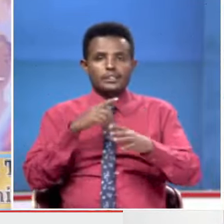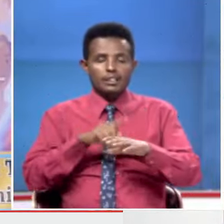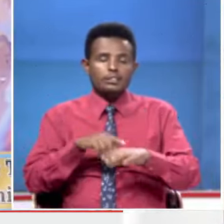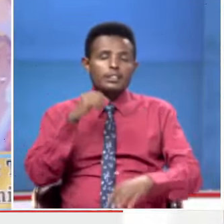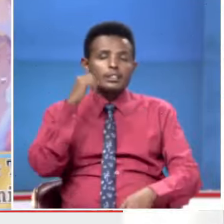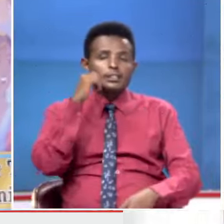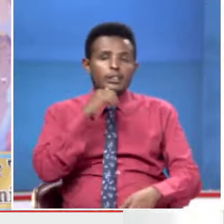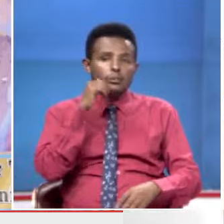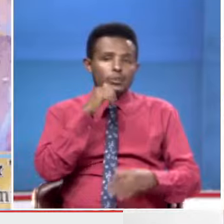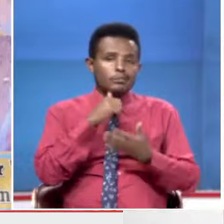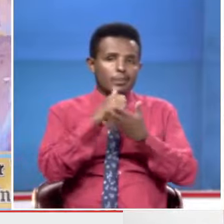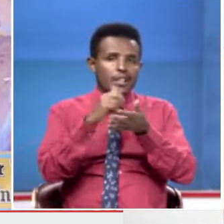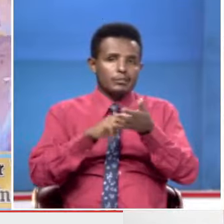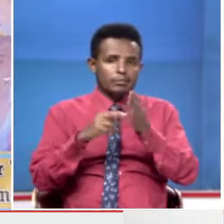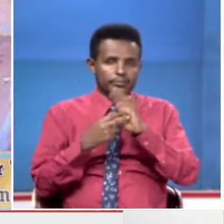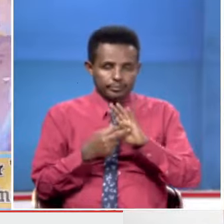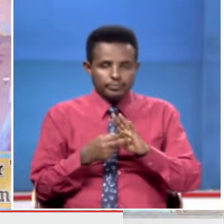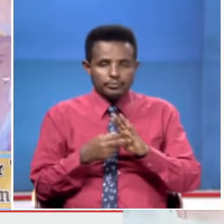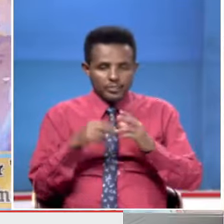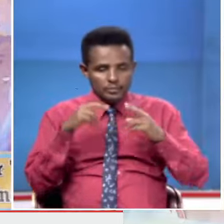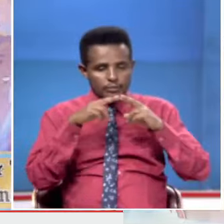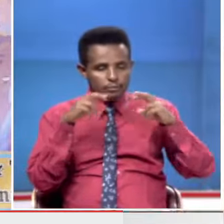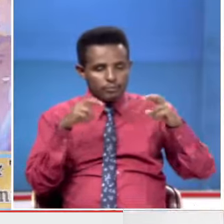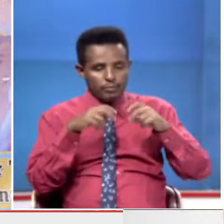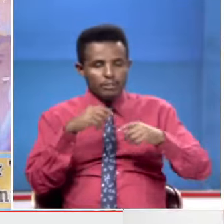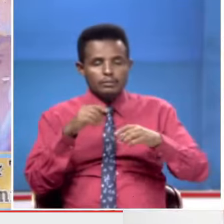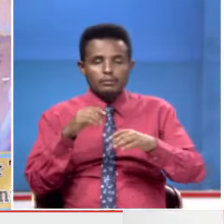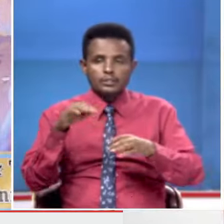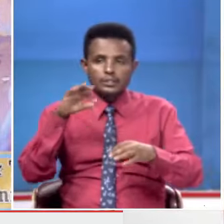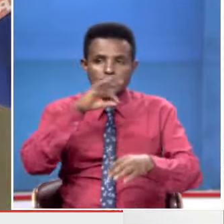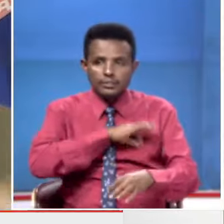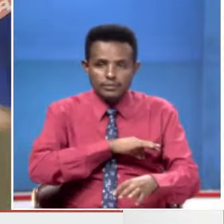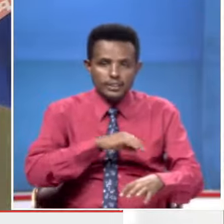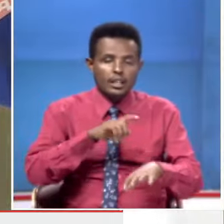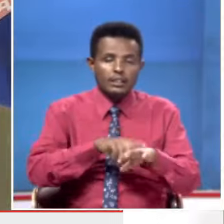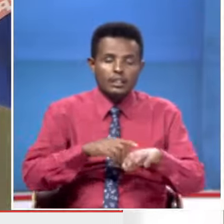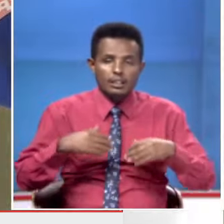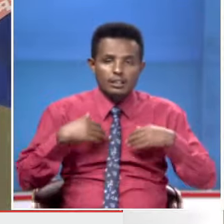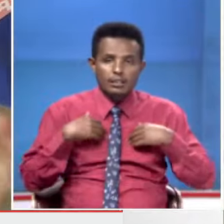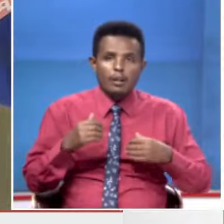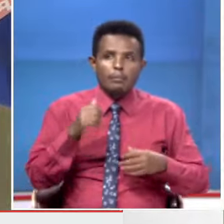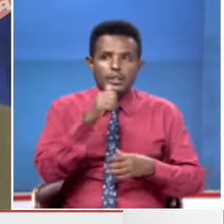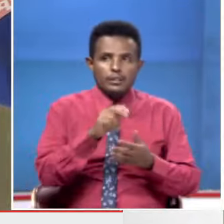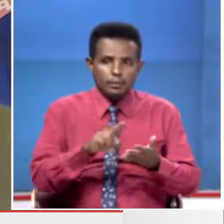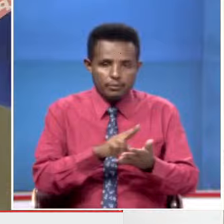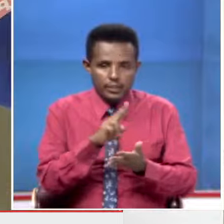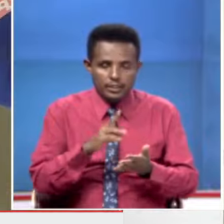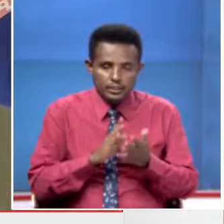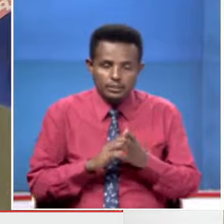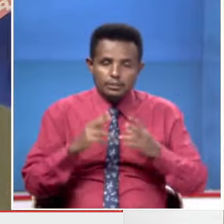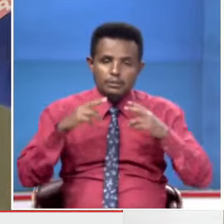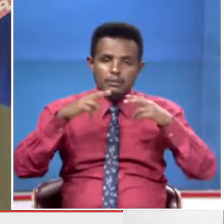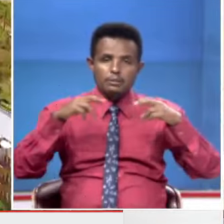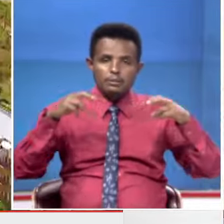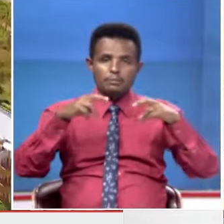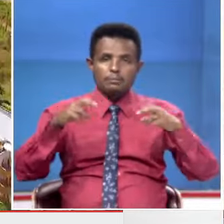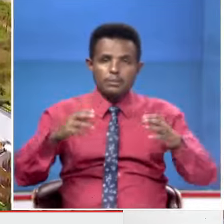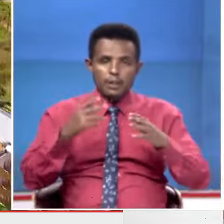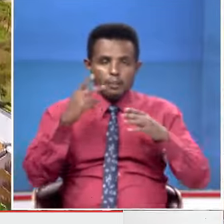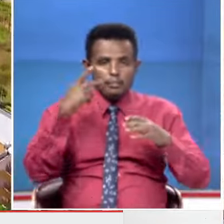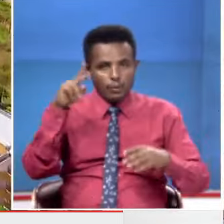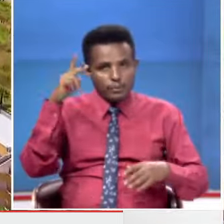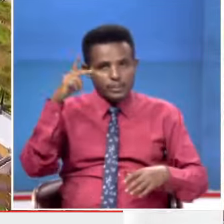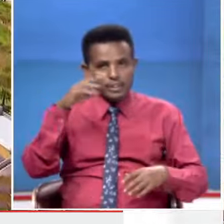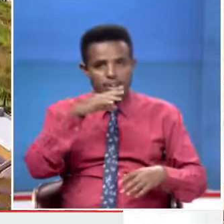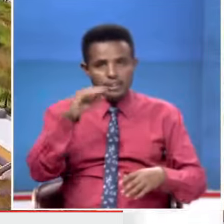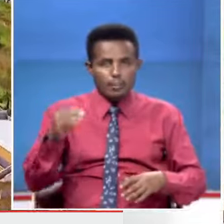ሴቶችን አገዝን ማለት ነው አይደለ? ወደ ምርምር ወይም ደግሞ ትርፍ ሰዓት እንዲኖራቸው። በአዲስ አበባ ዩኒቨርሲቲ ህክምና ላብራቶሪ ሳይንስ ትምህርት ቤት